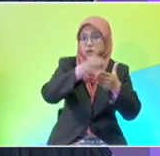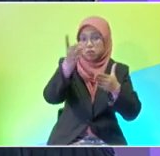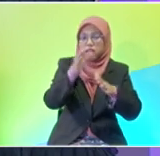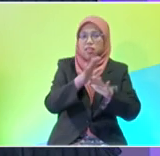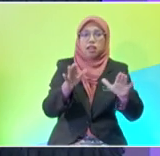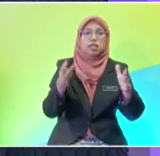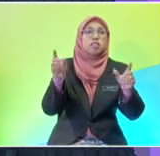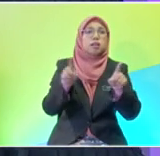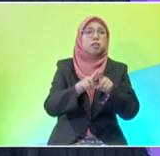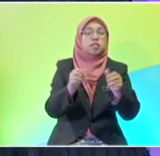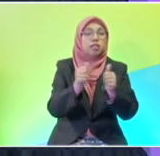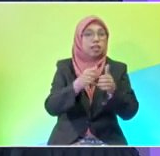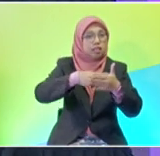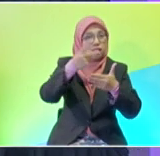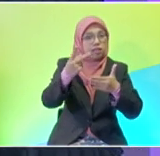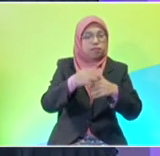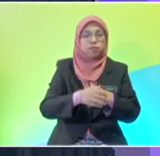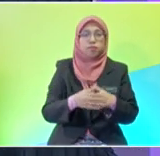oke Ada Lima